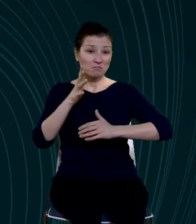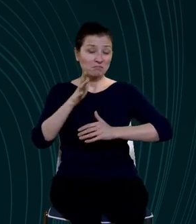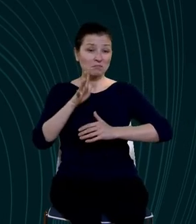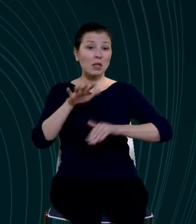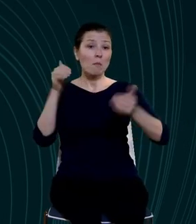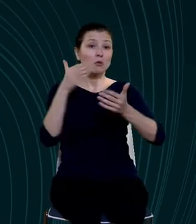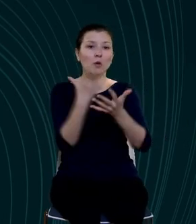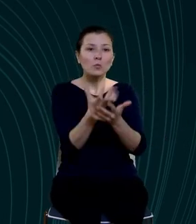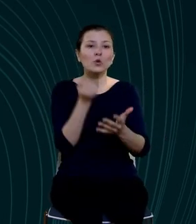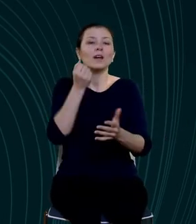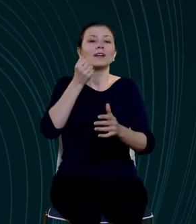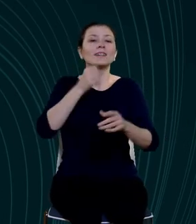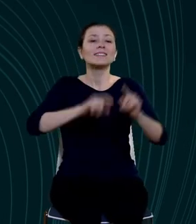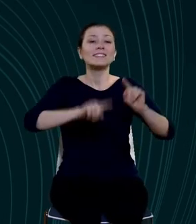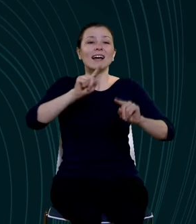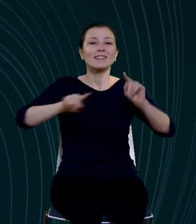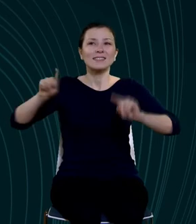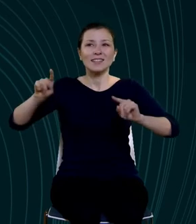tym rysunku